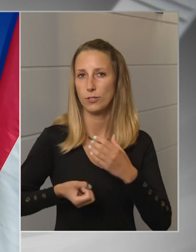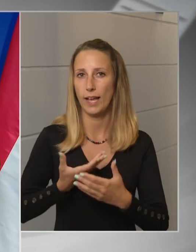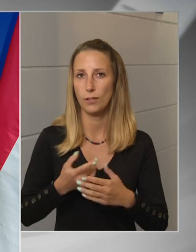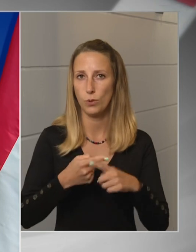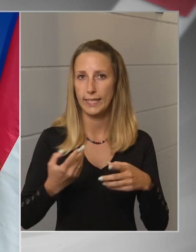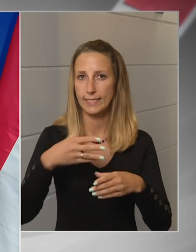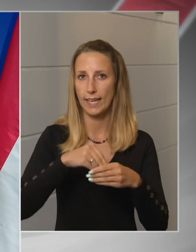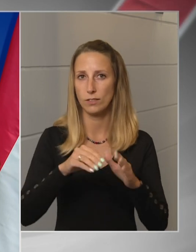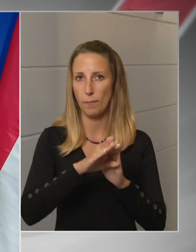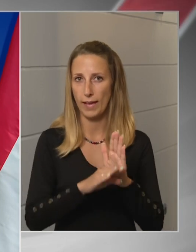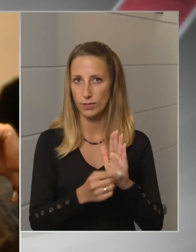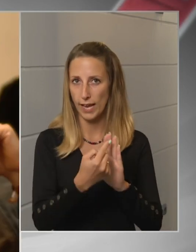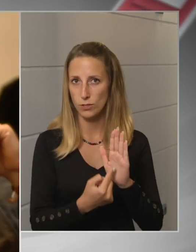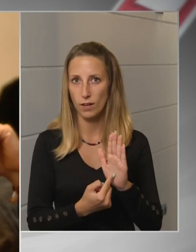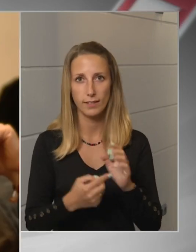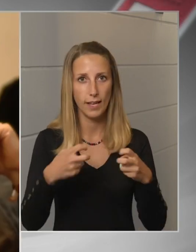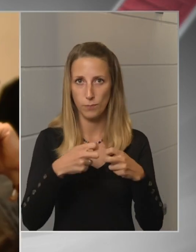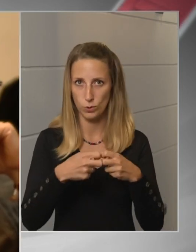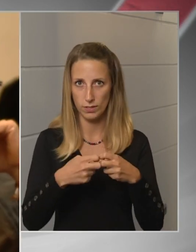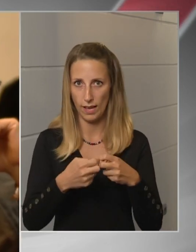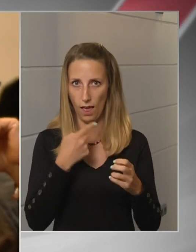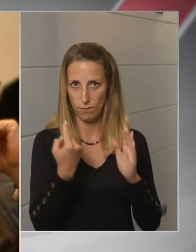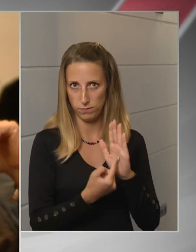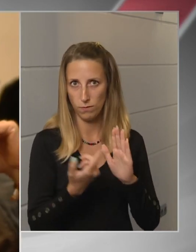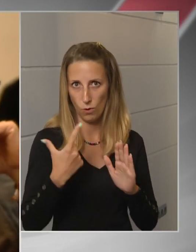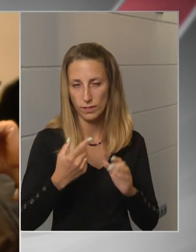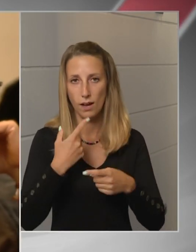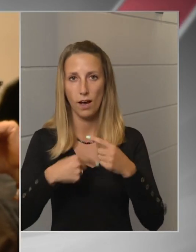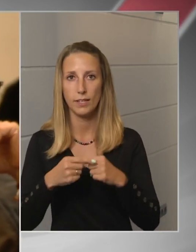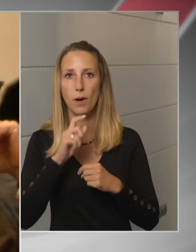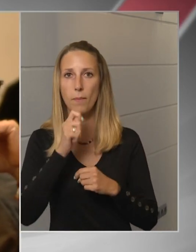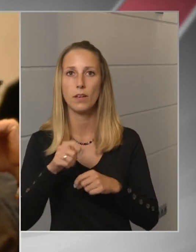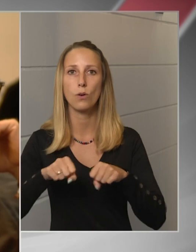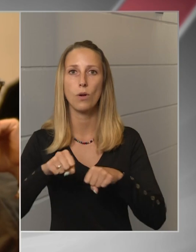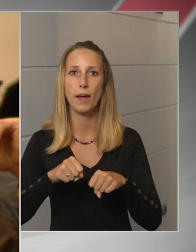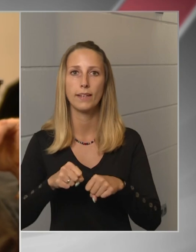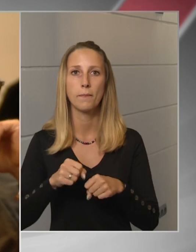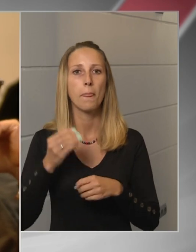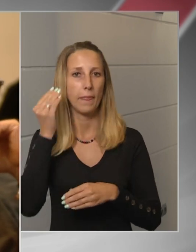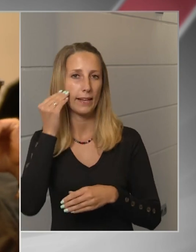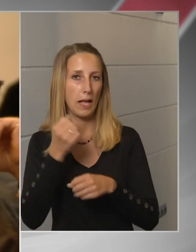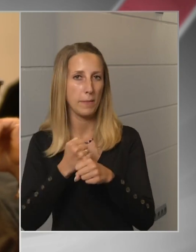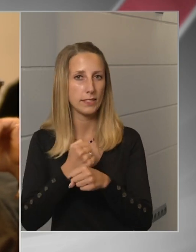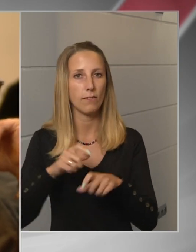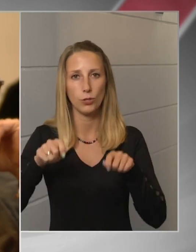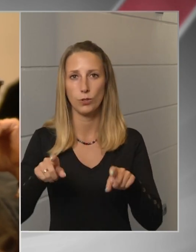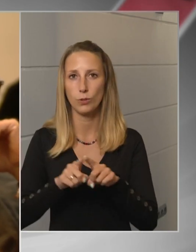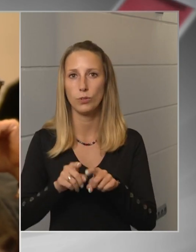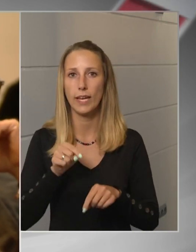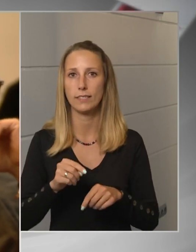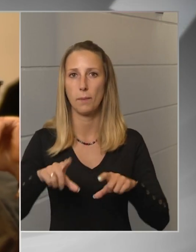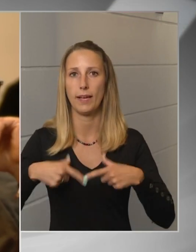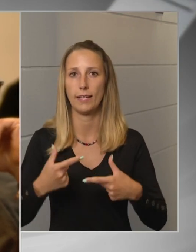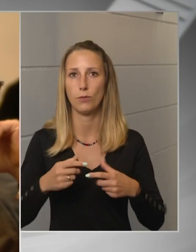része a szabályozásnak nem Brüsszel előírása volt, hanem a magyar kormány értelmezte úgy, vagy döntött úgy, hogy ezt a